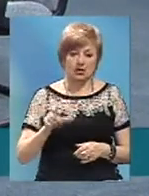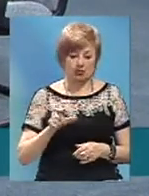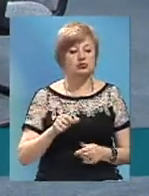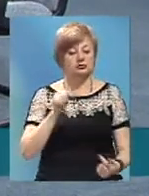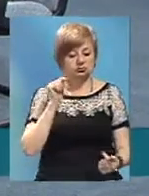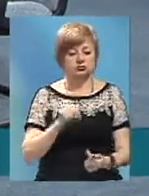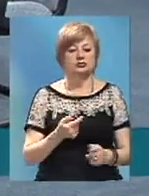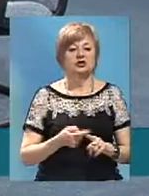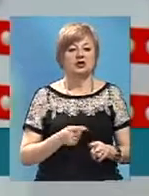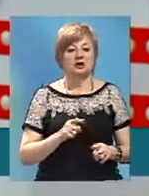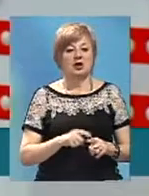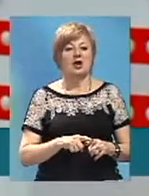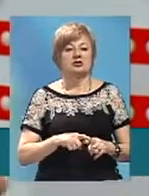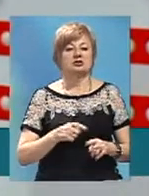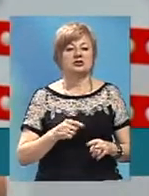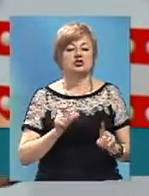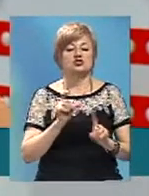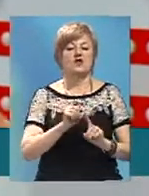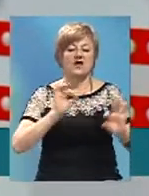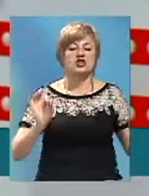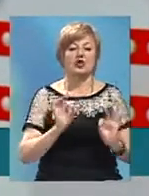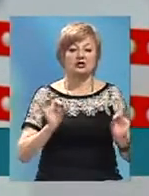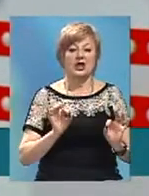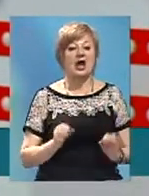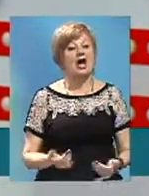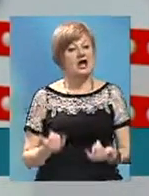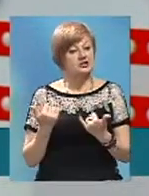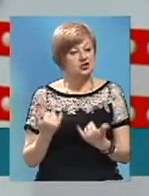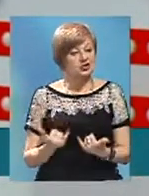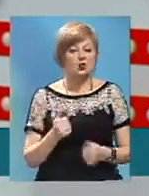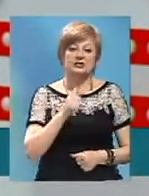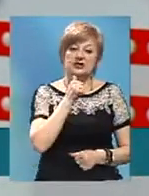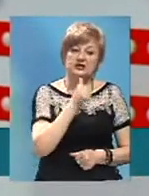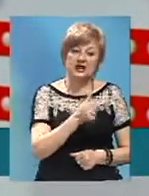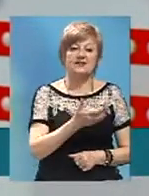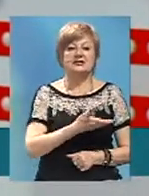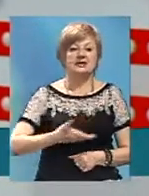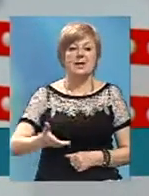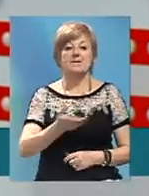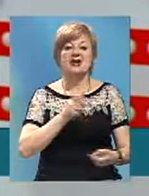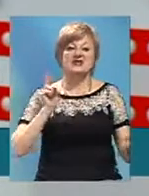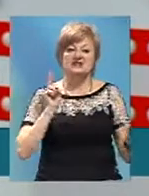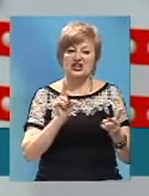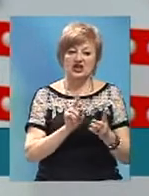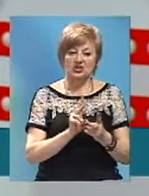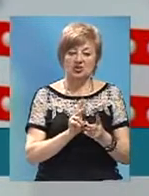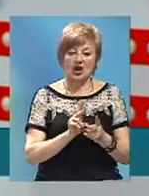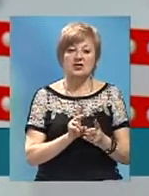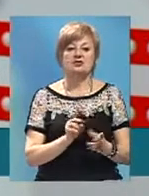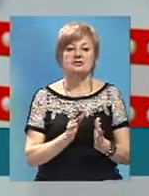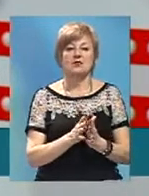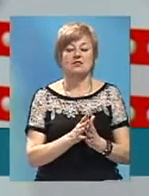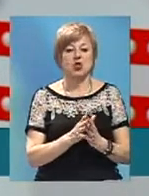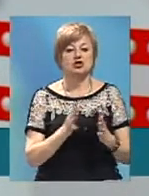оцей певний скепсис ніколи. Зараз, от сьогодні і завтра, ми зустрічаємось переважно